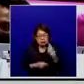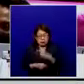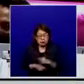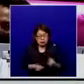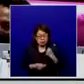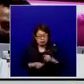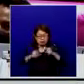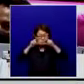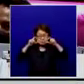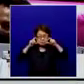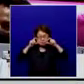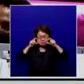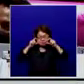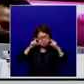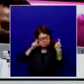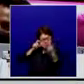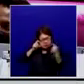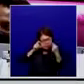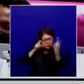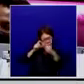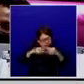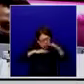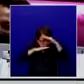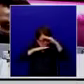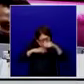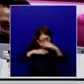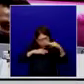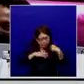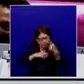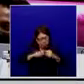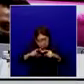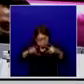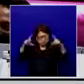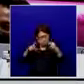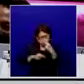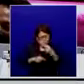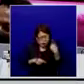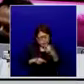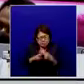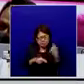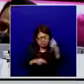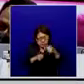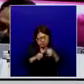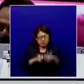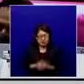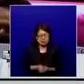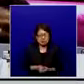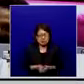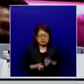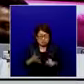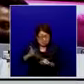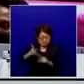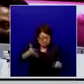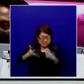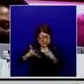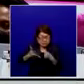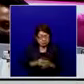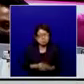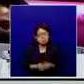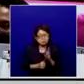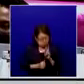ากากเนี่ยผมจำชื่อไม่ได้นะกล้องซูมนะคนนี้ไม่รู้ชื่ออะไรเห็นไหมที่น่ากลัวมากกว่านั้นคือมันทุจริตได้ง่